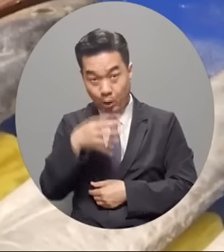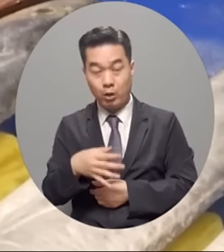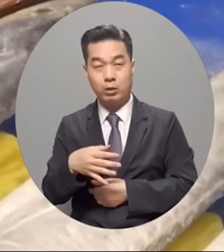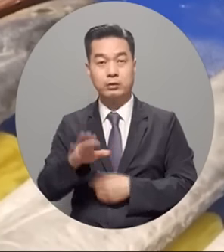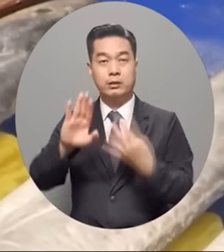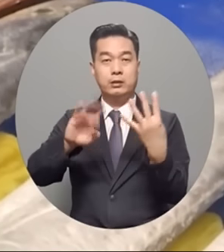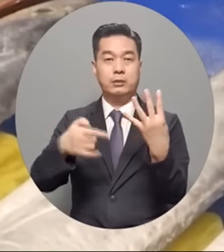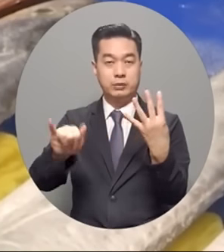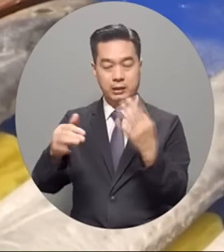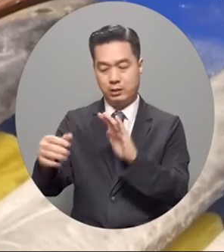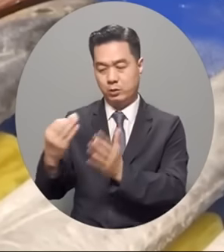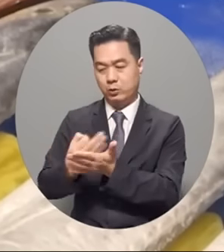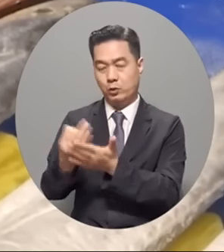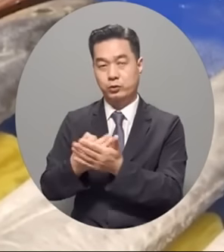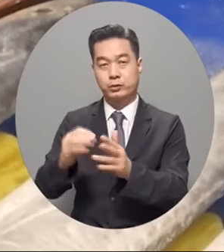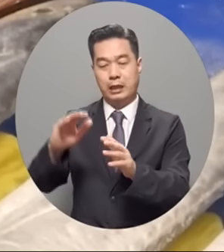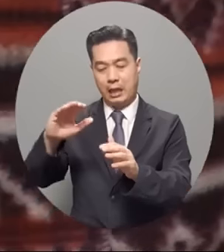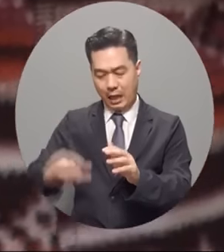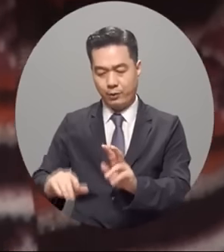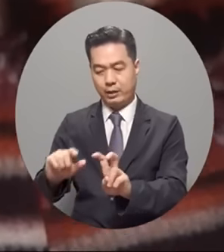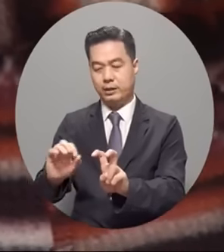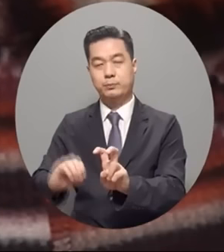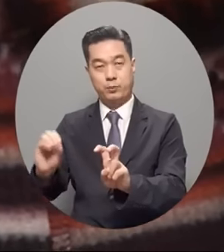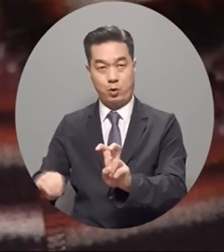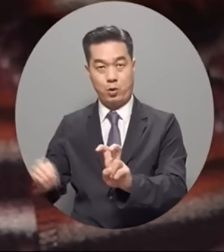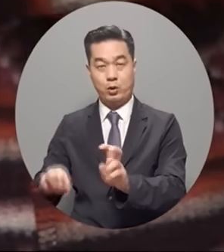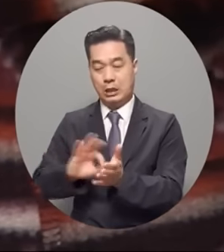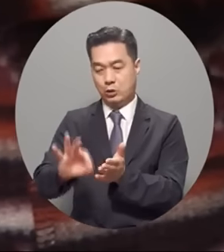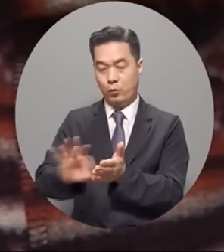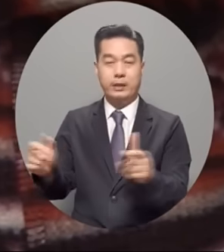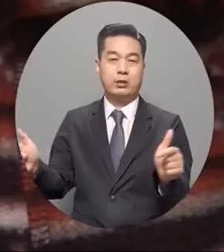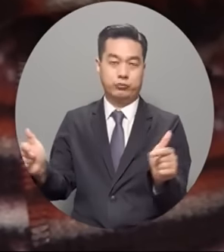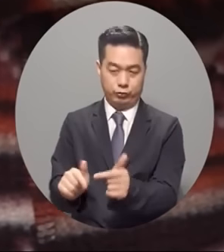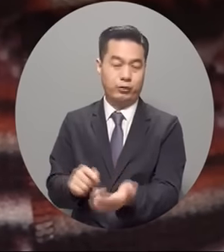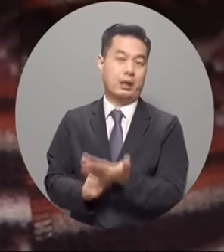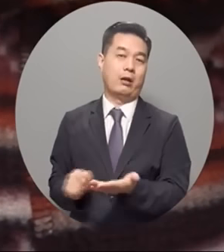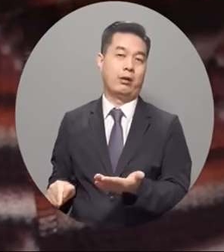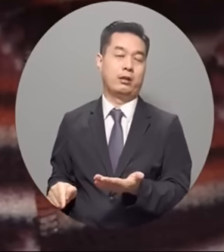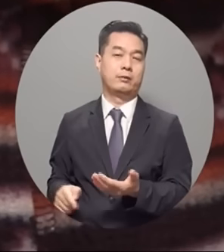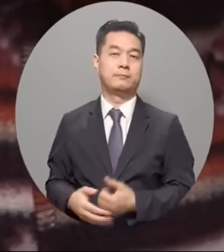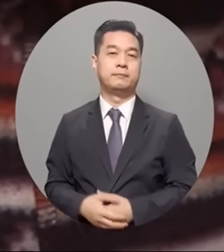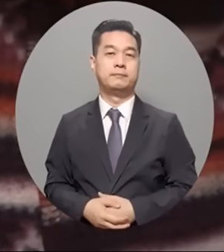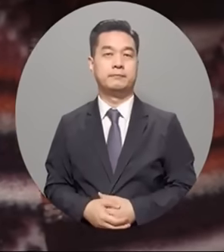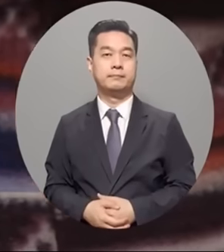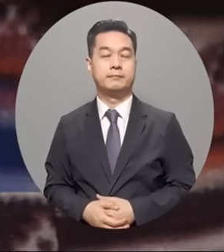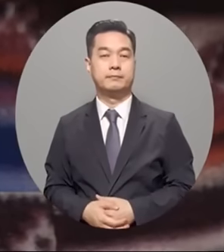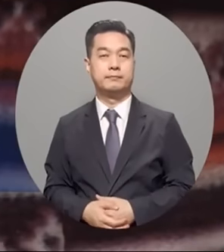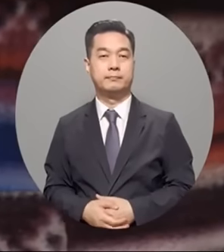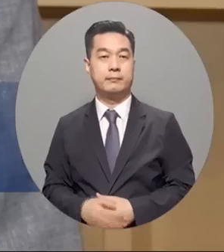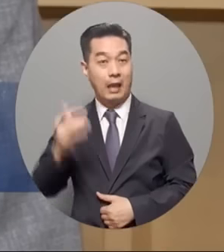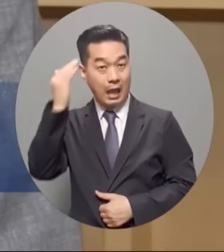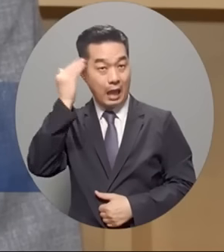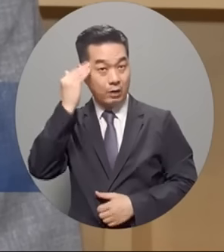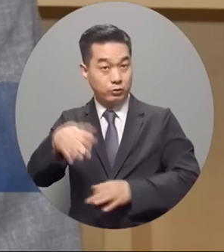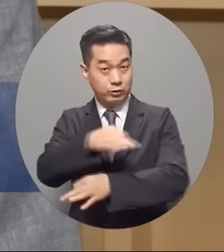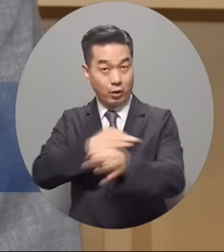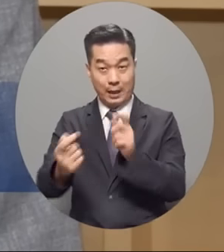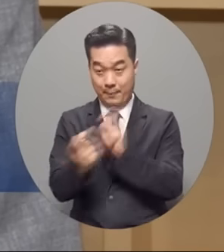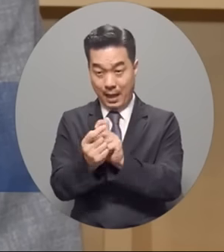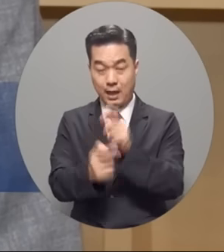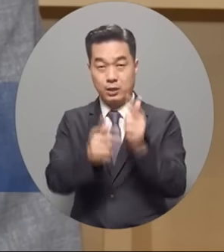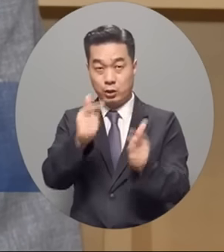소득 하위 20%에 몰린 계층에서만 유일하게 소비 지출을 줄인 것으로 나타났습니다. 우리 경제가 직면한 다양한